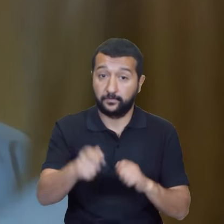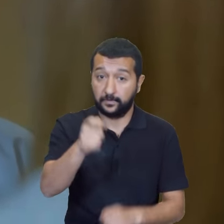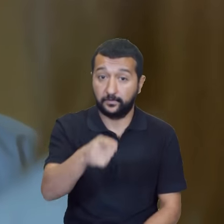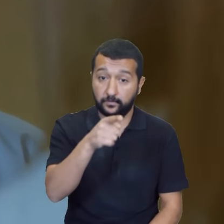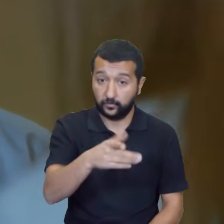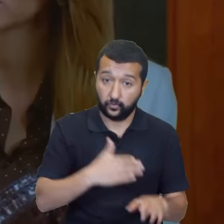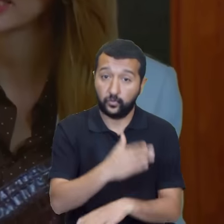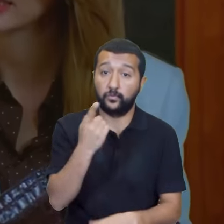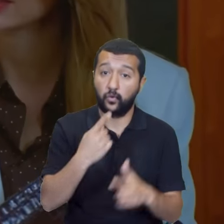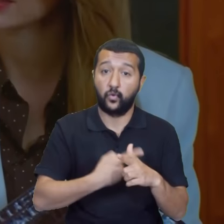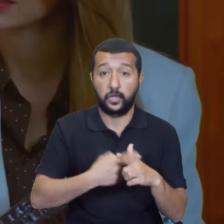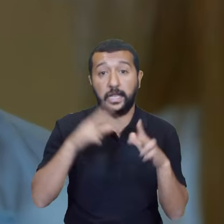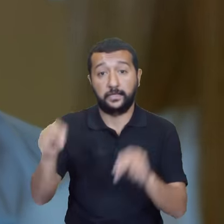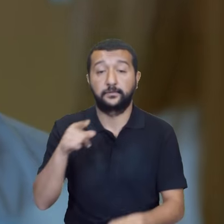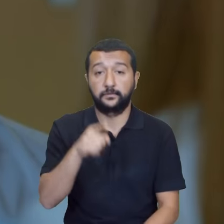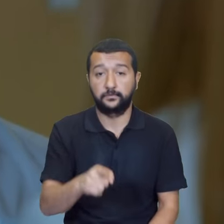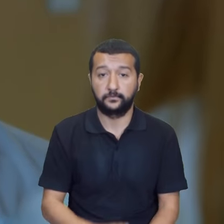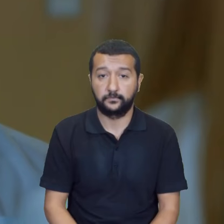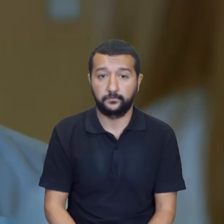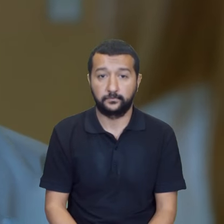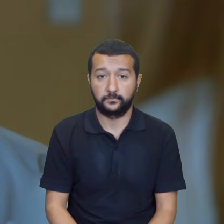parayı bari, doğru düzgün bir otelde kalın.